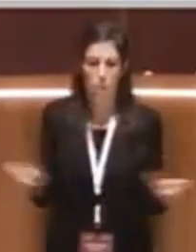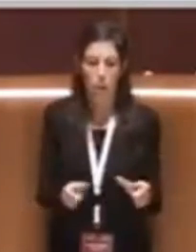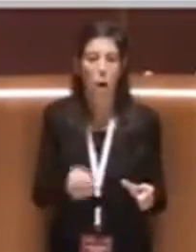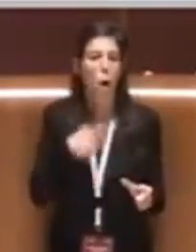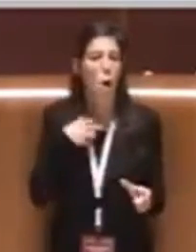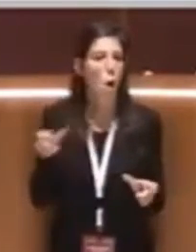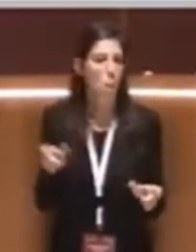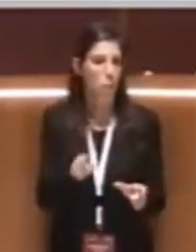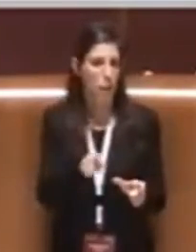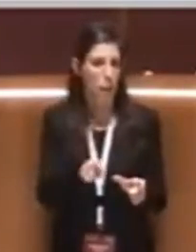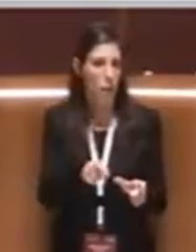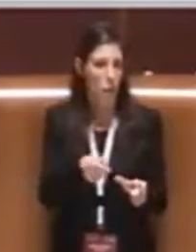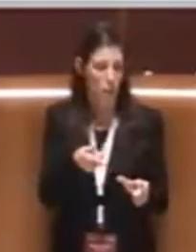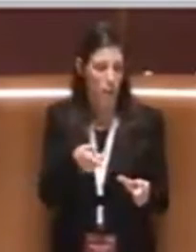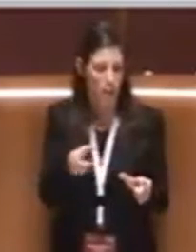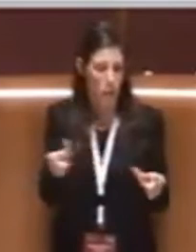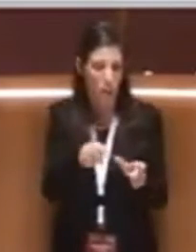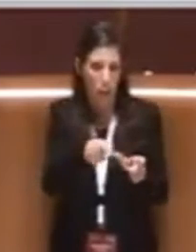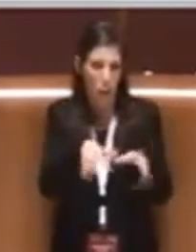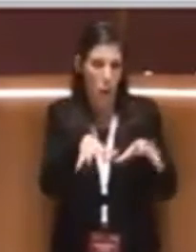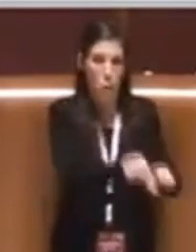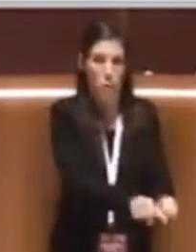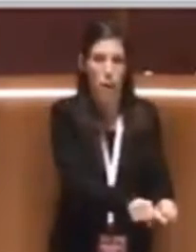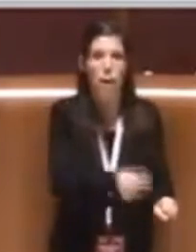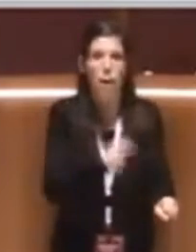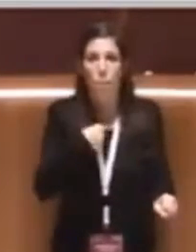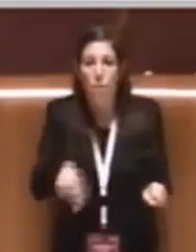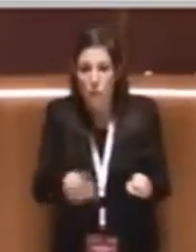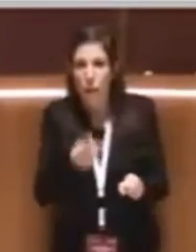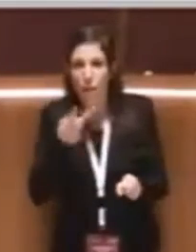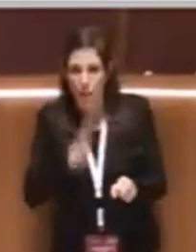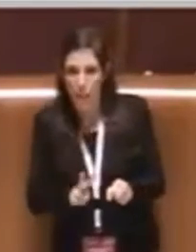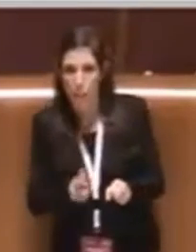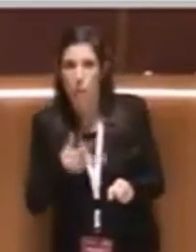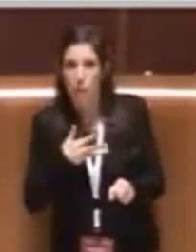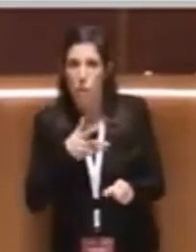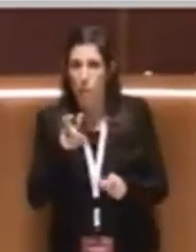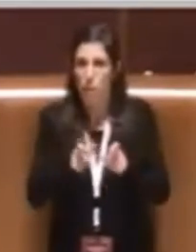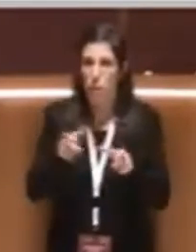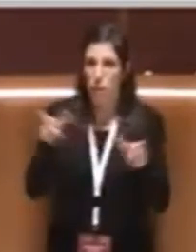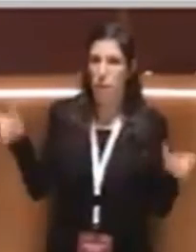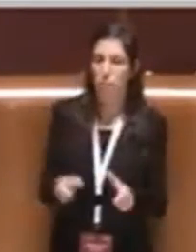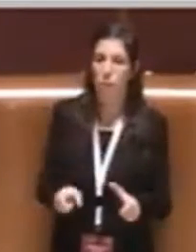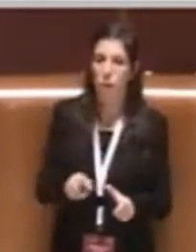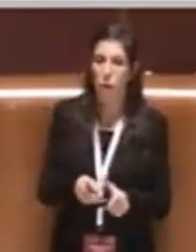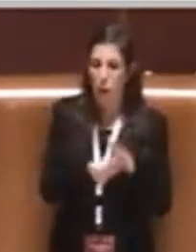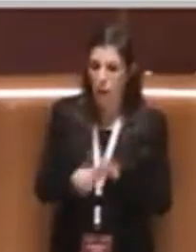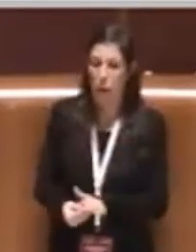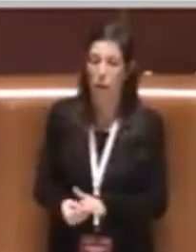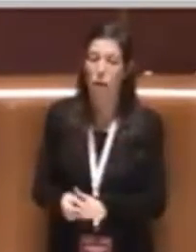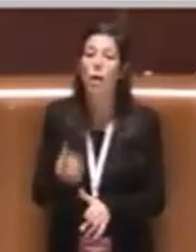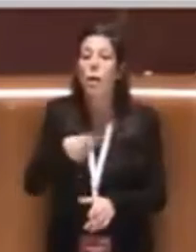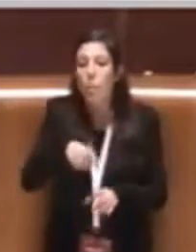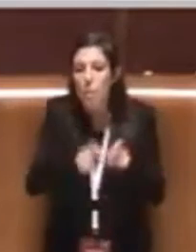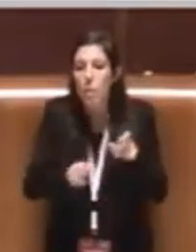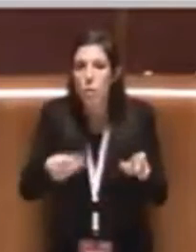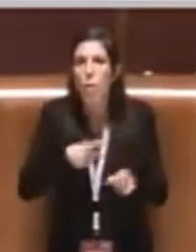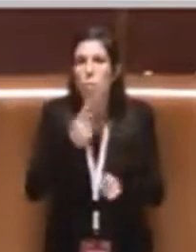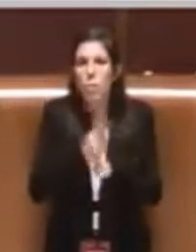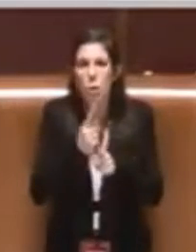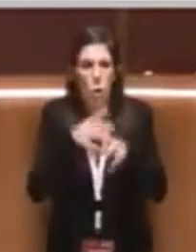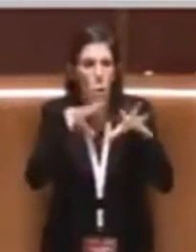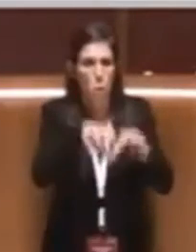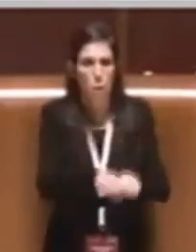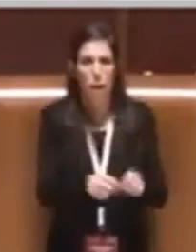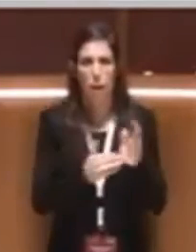dobbiamo considerare caso per caso e vedere quali sono le persone che veramente hanno necessità e che hanno avuto necessità di occupare, ma che